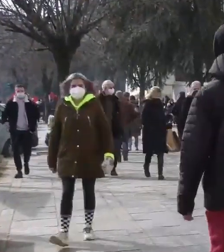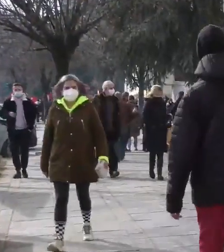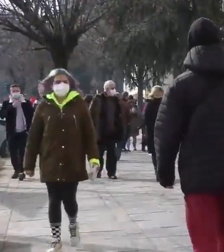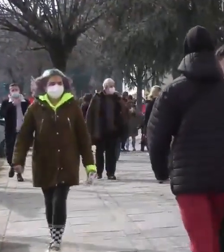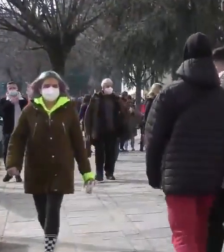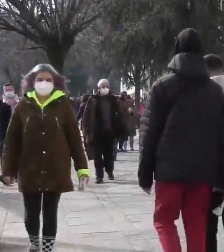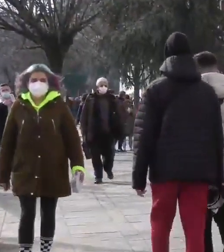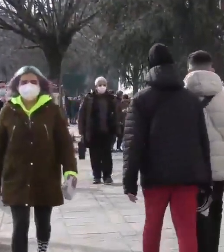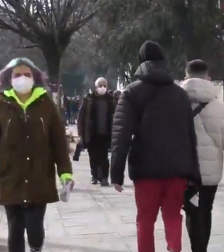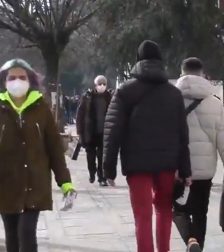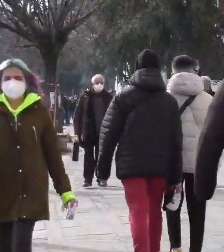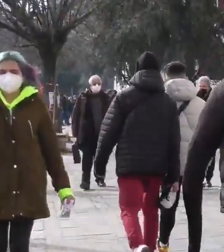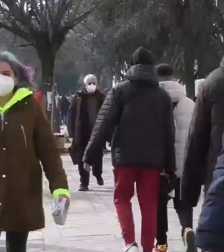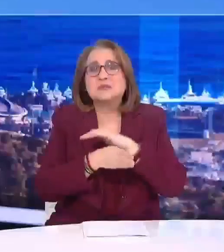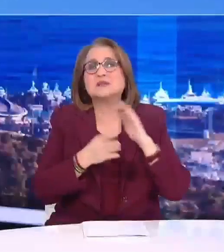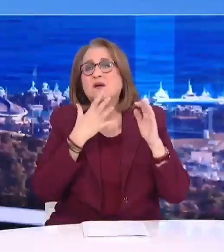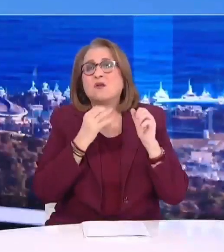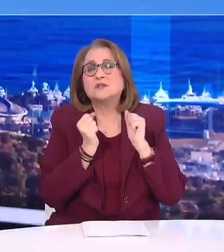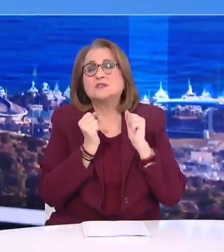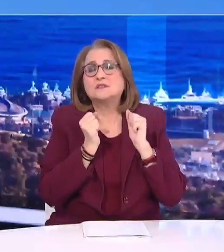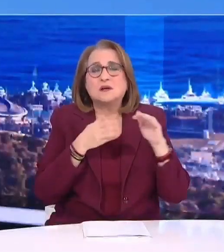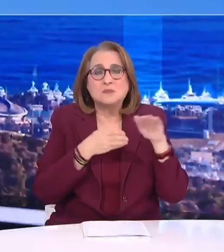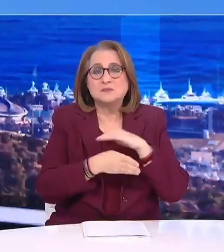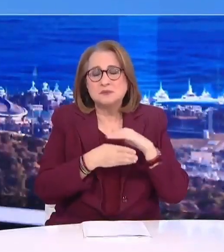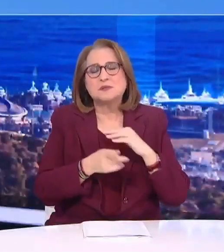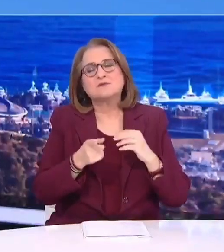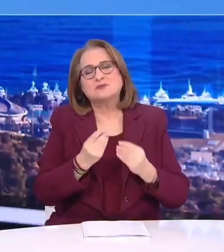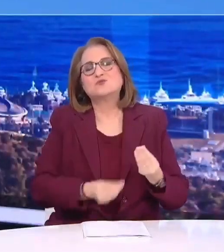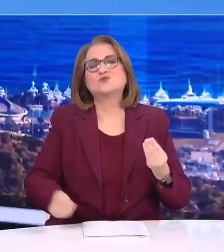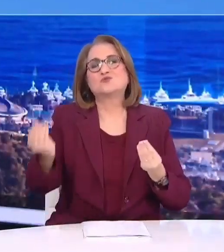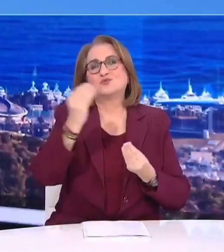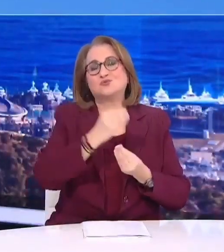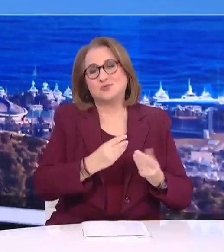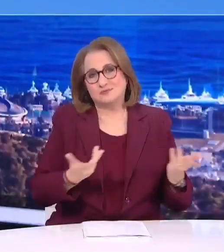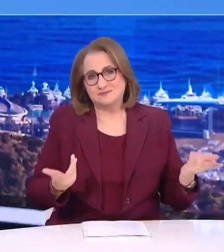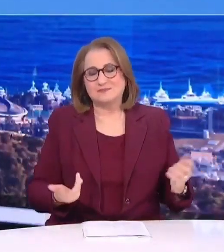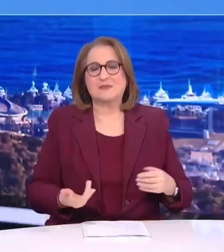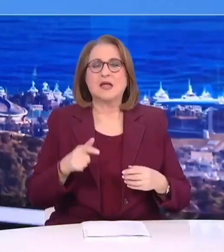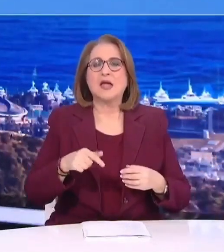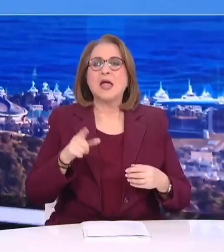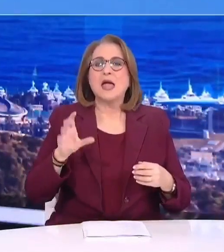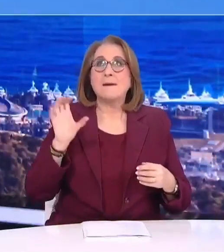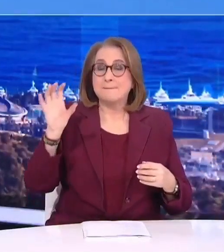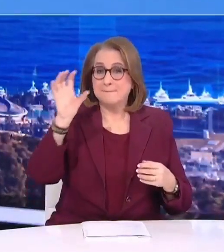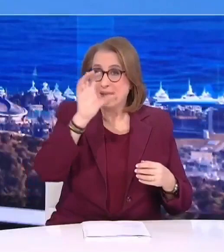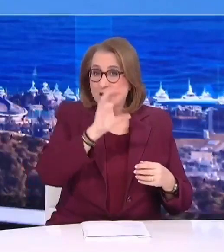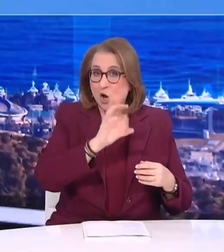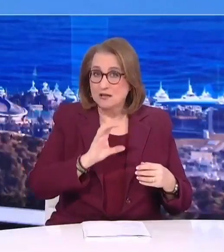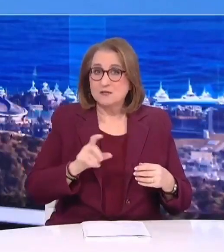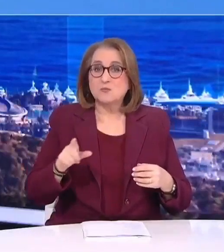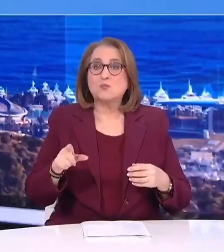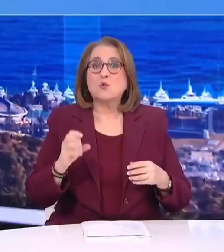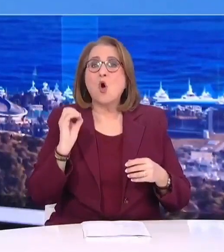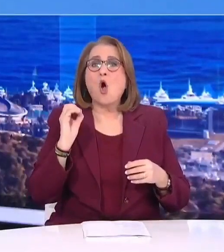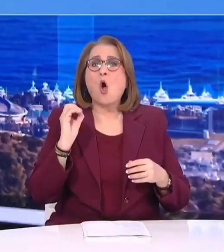σημερινής ενημέρωσης για την πορεία της πανδημίας. Αύξηση των νέων κρουσμάτων παρατηρήθηκε σε περιοχές όπου η παραλλαγή